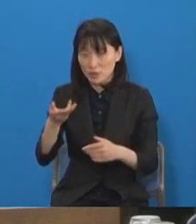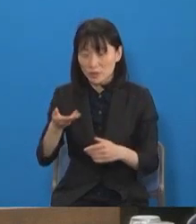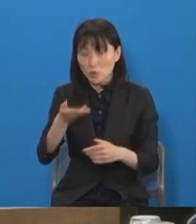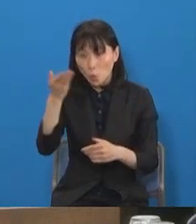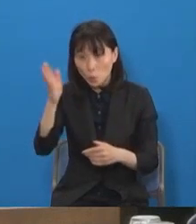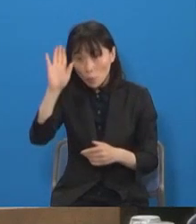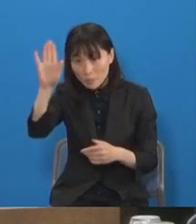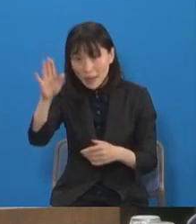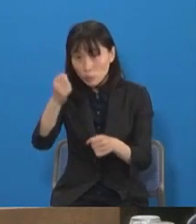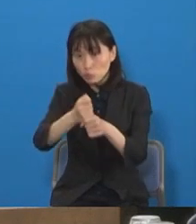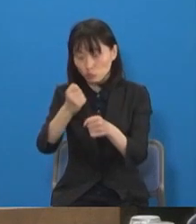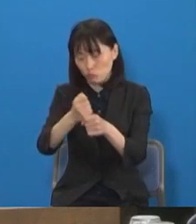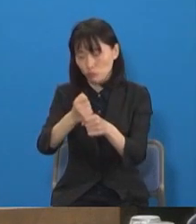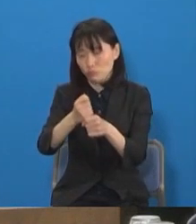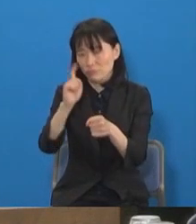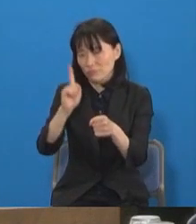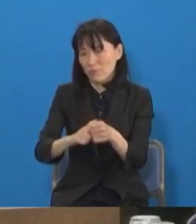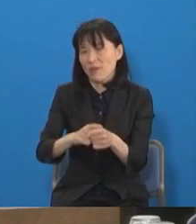来を作ることに直結すると考えます。